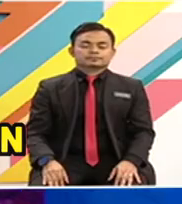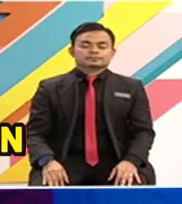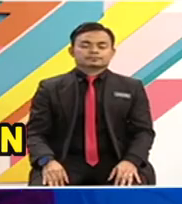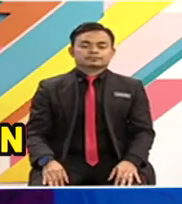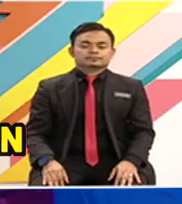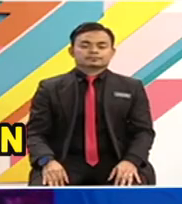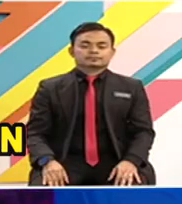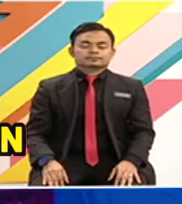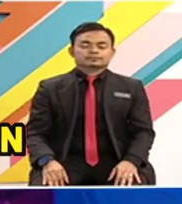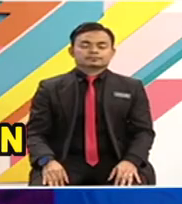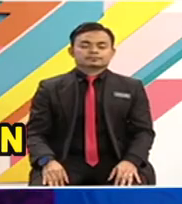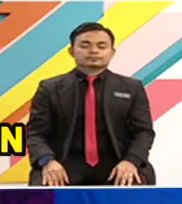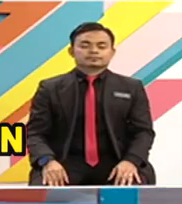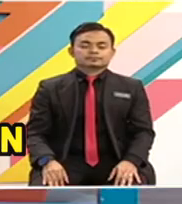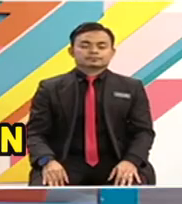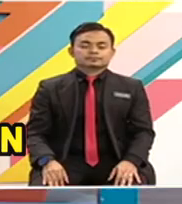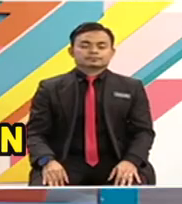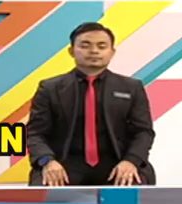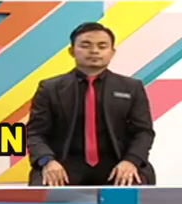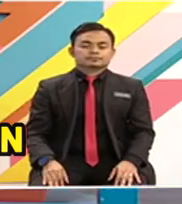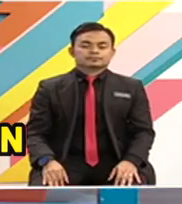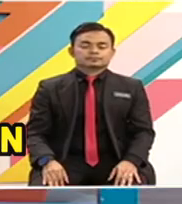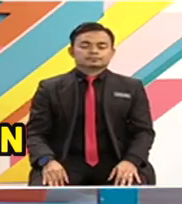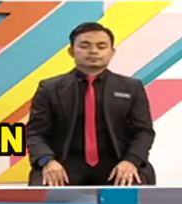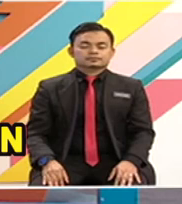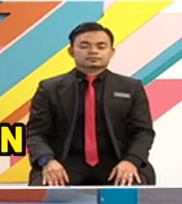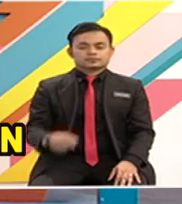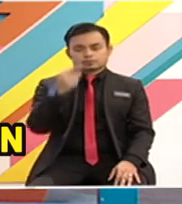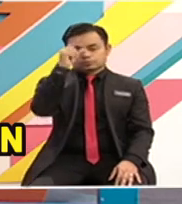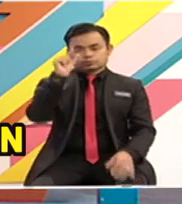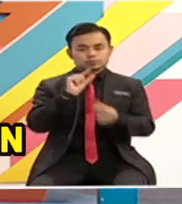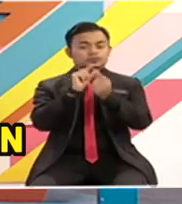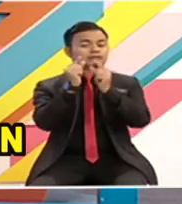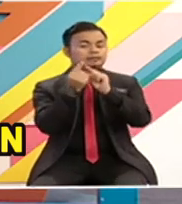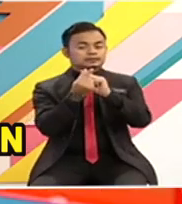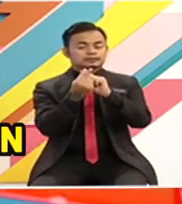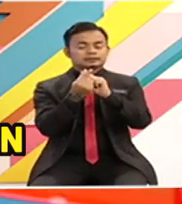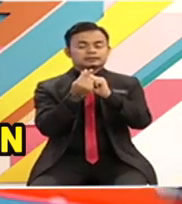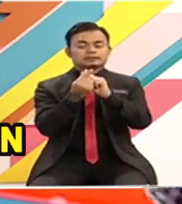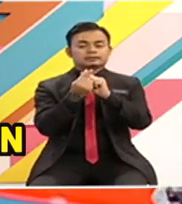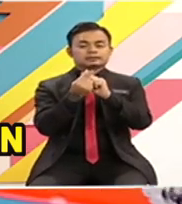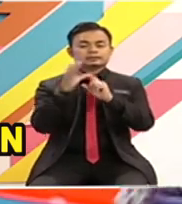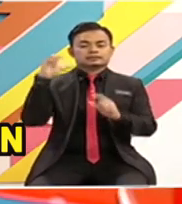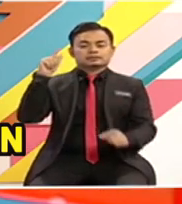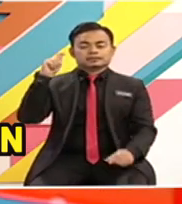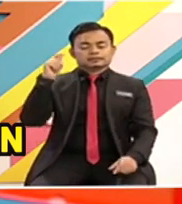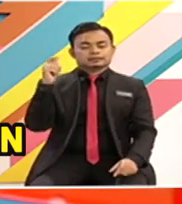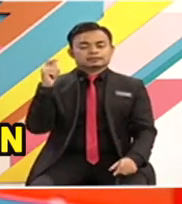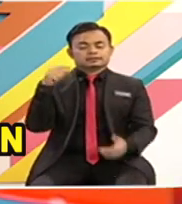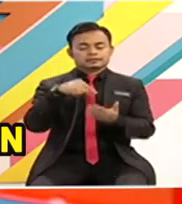alam minyak tanah kita boleh guna untuk mencairkan di Hai ataupun kita guna